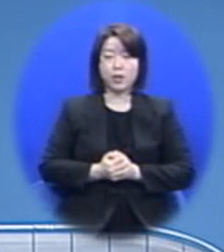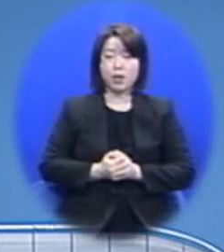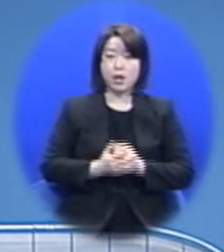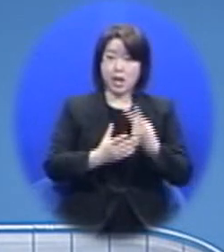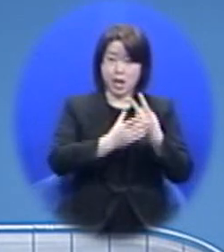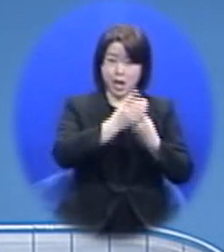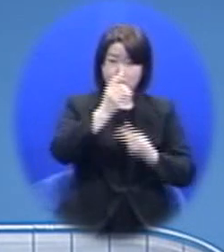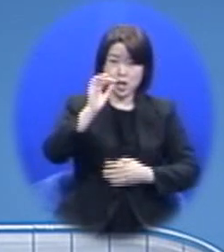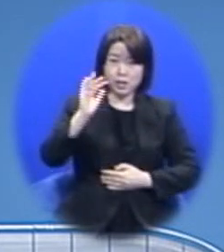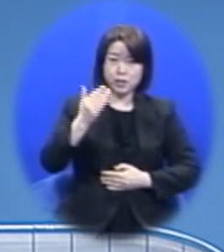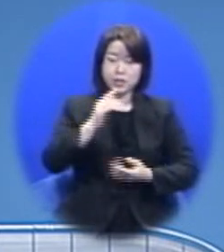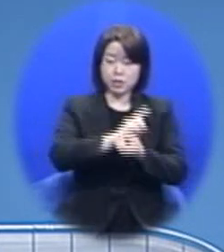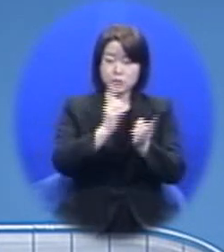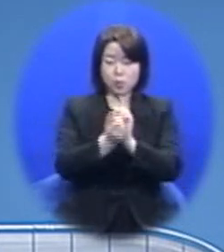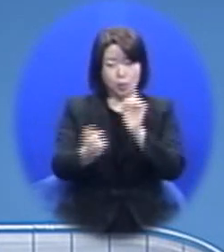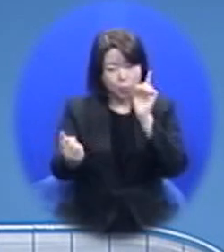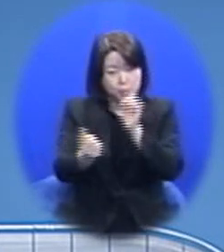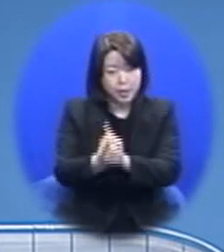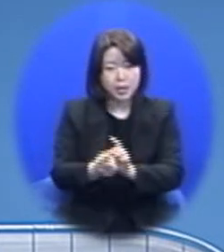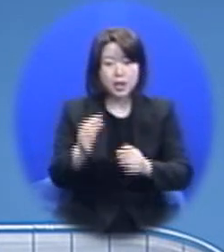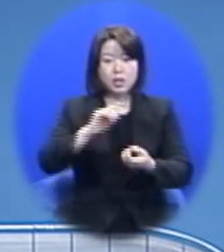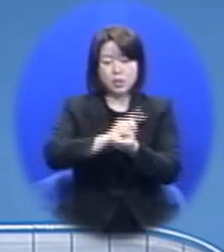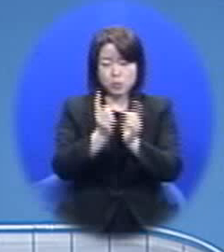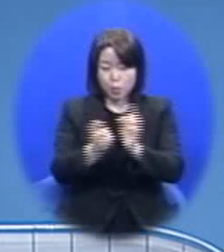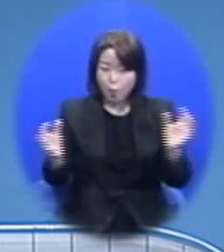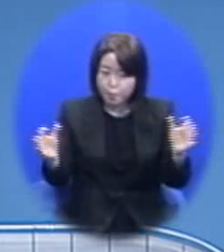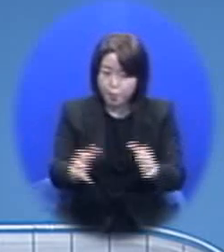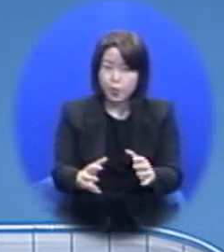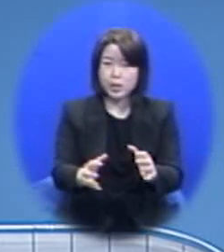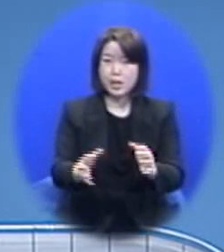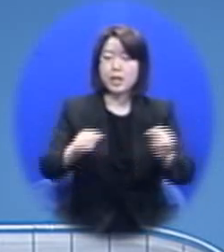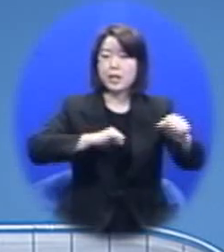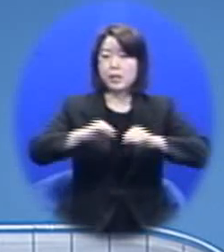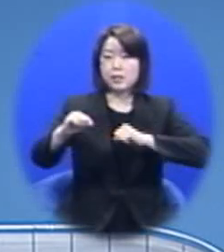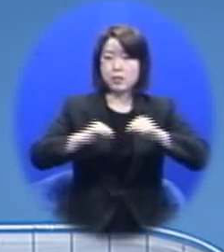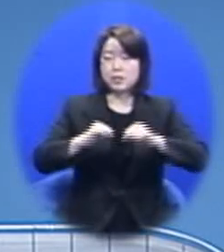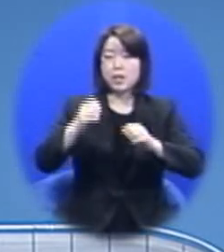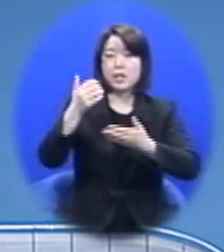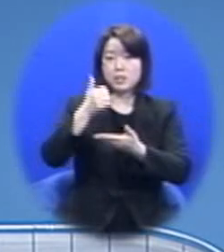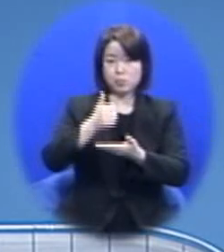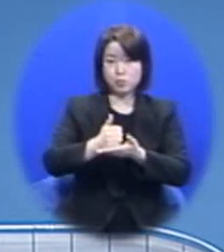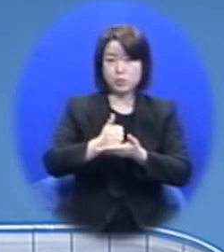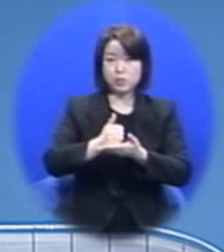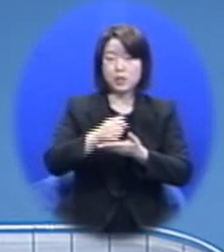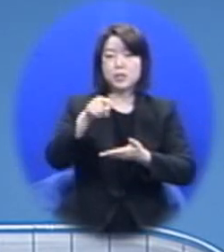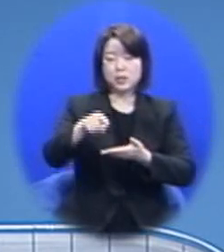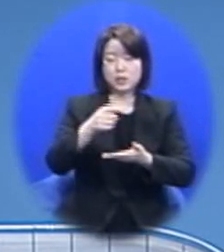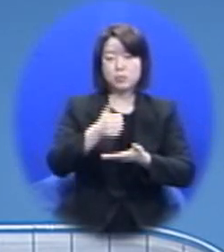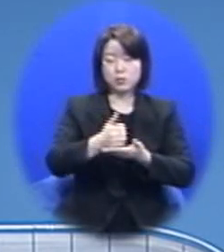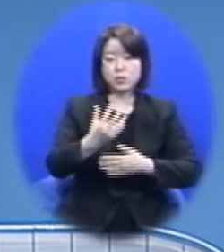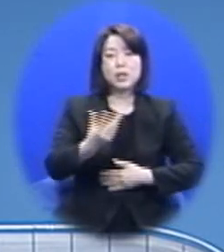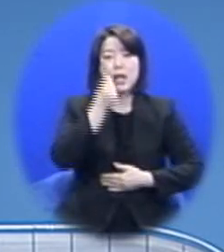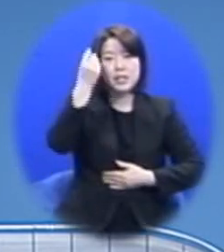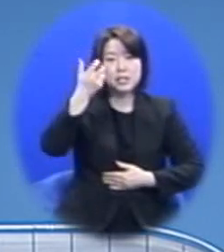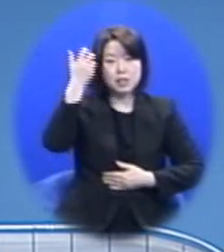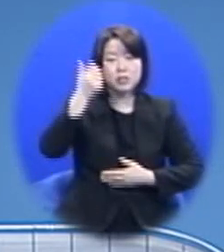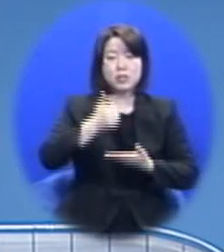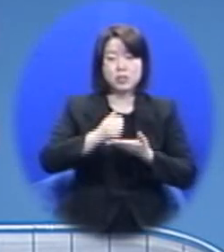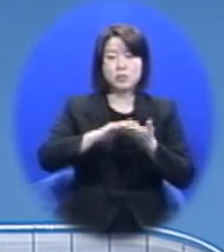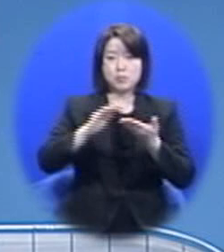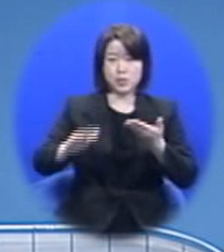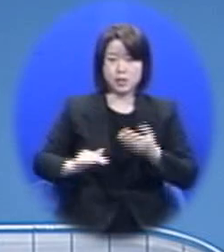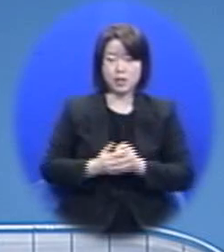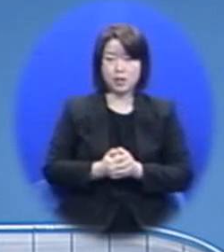하나 되도록, 서로 만나도록, 서로 모이도록 그렇게 역사하시는 분, 그분이 성령이십니다. 그런데